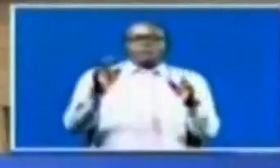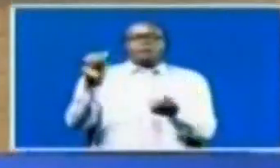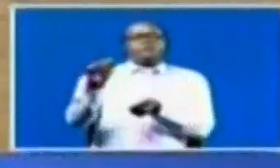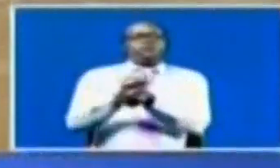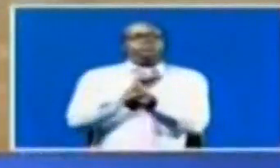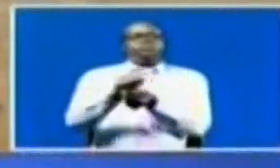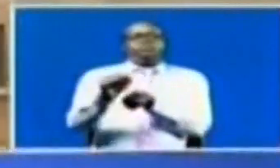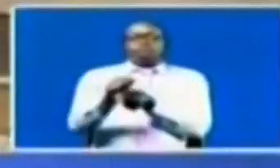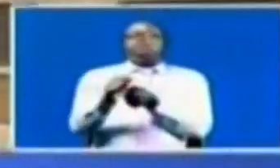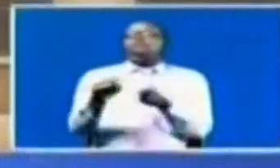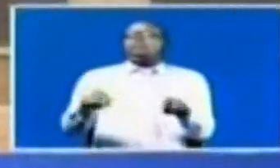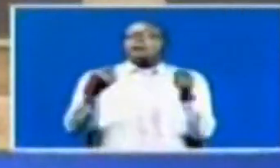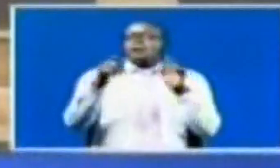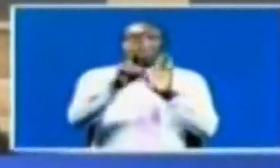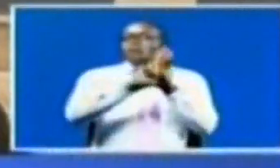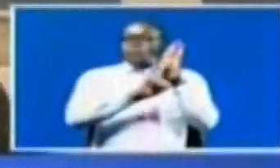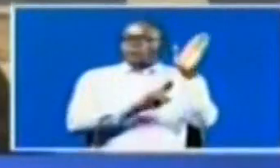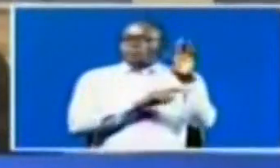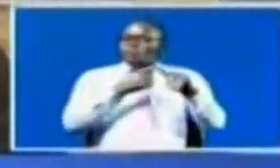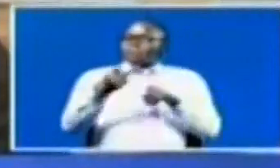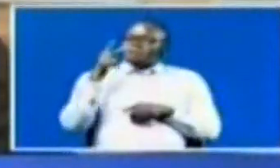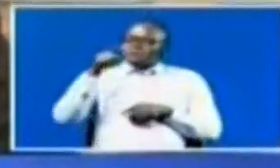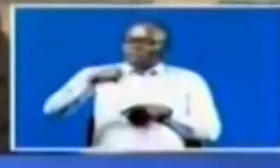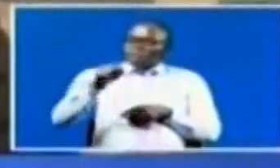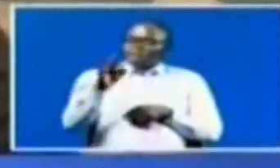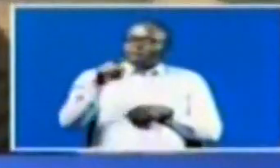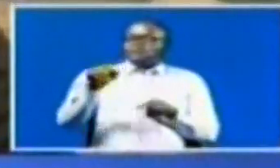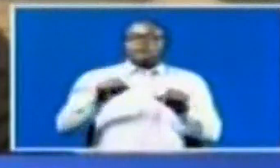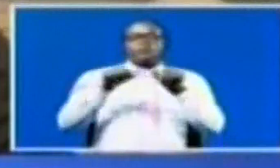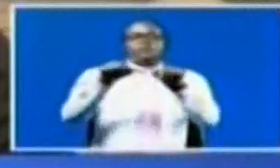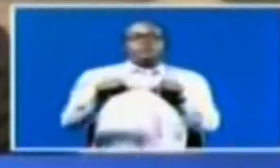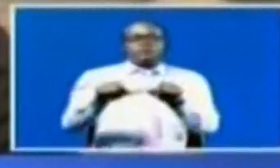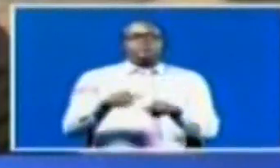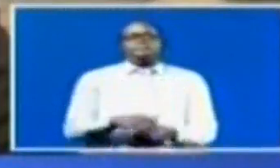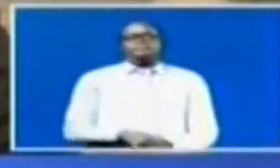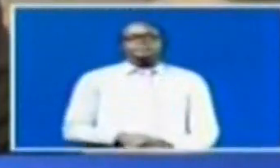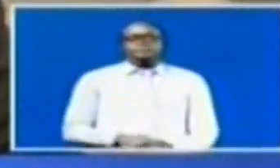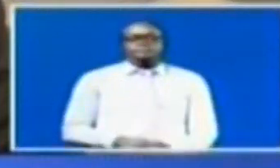na ukiukwaji wa sheria, lakini ni subra tu kuona vita hivi vitaelekea